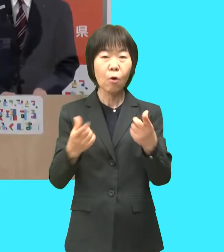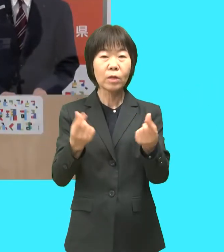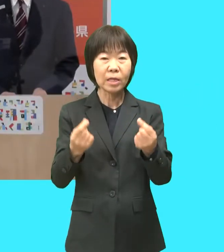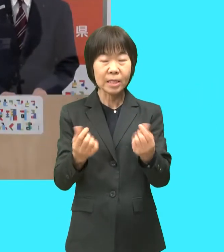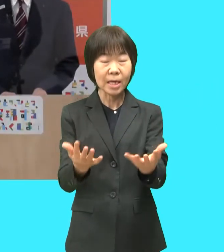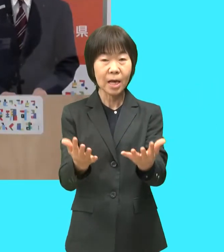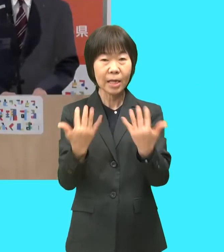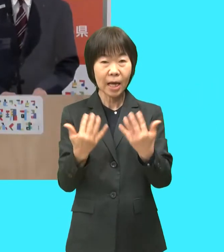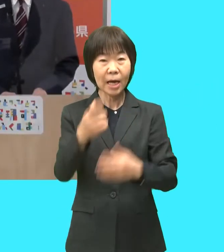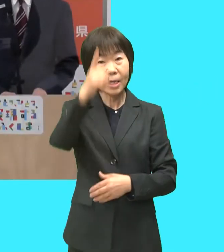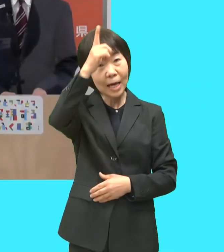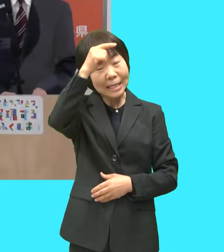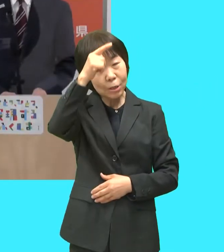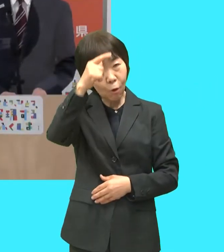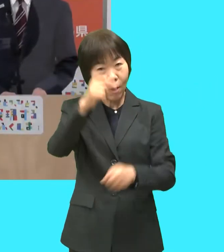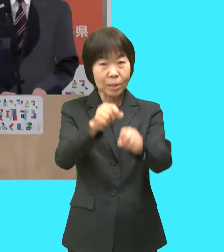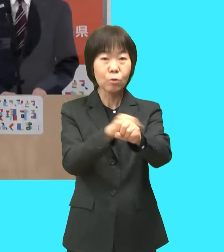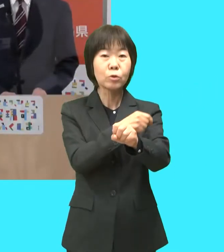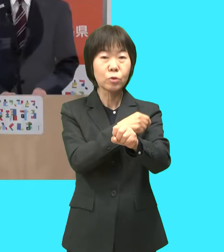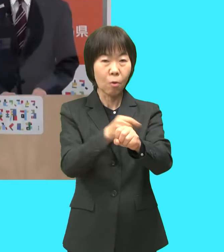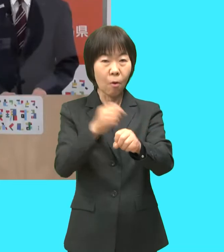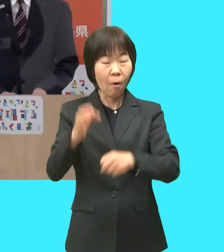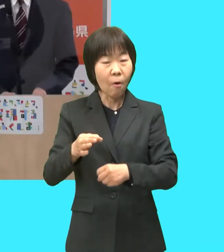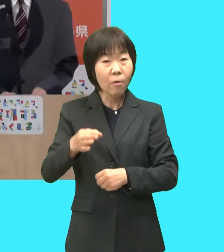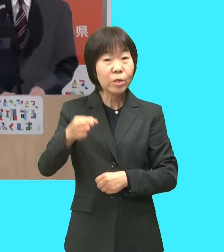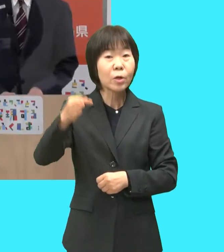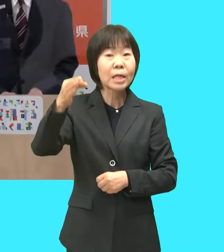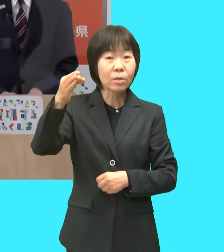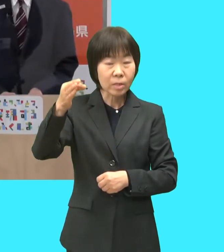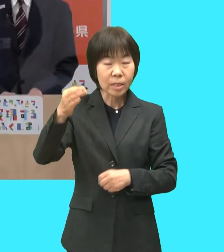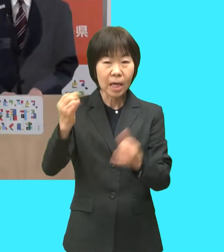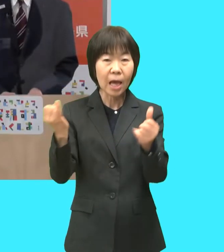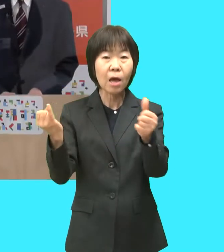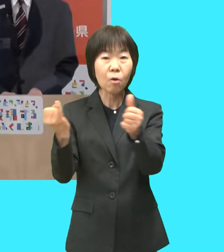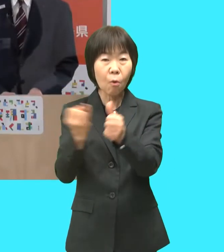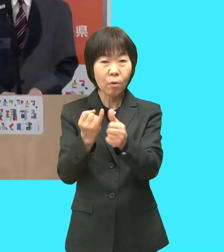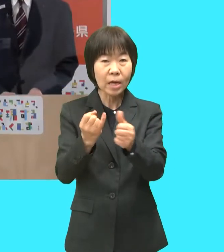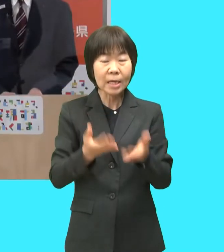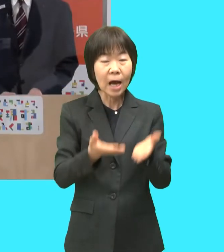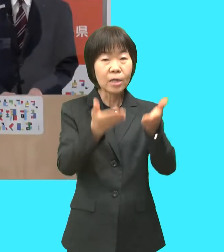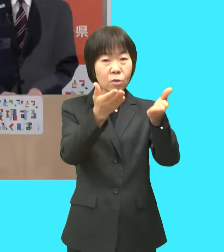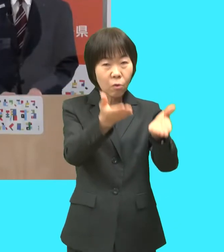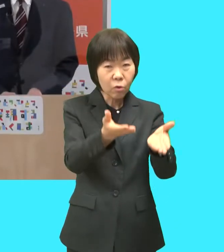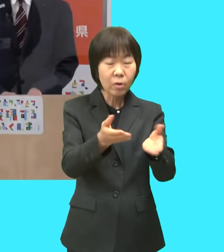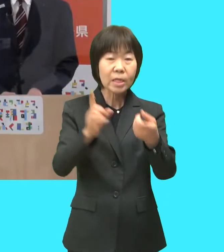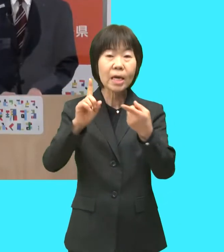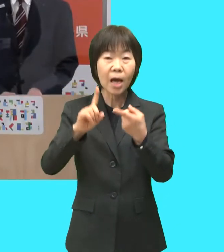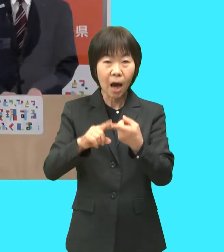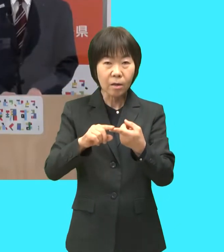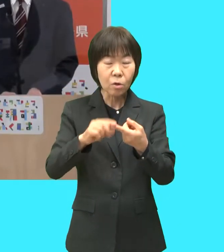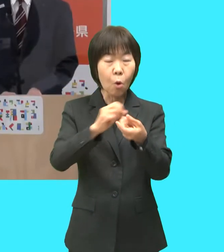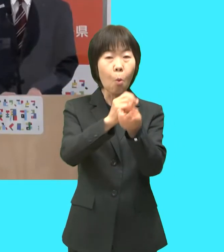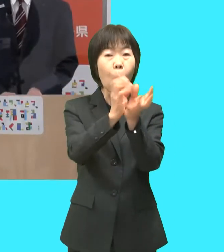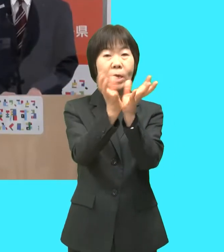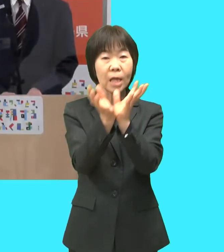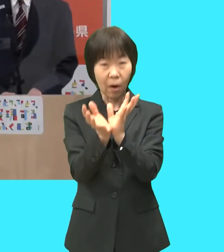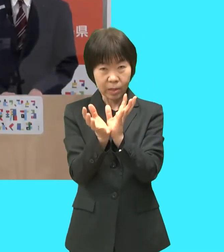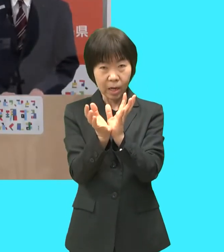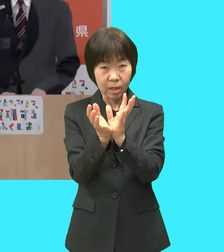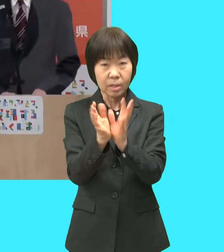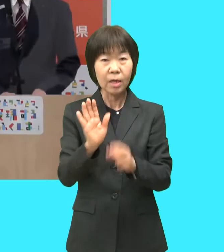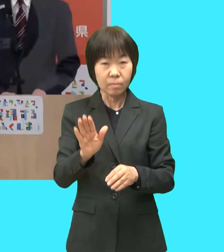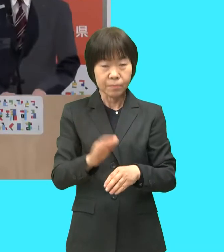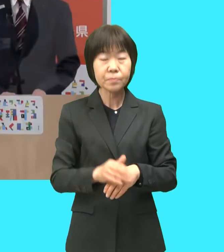特徴で、高級路線として本来贈答用に向く大輪の品種です